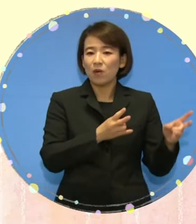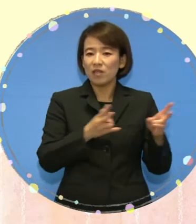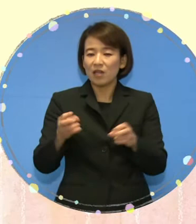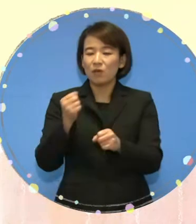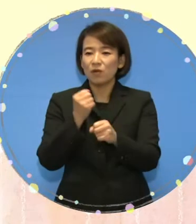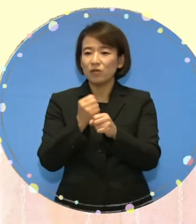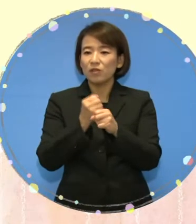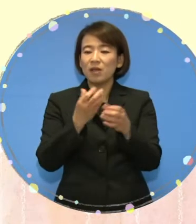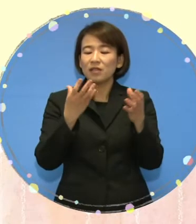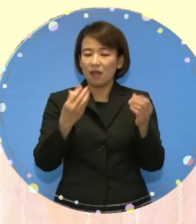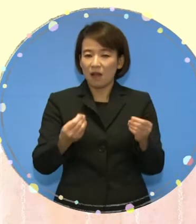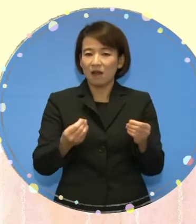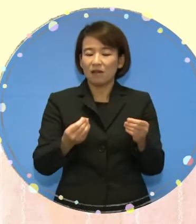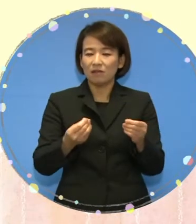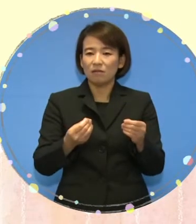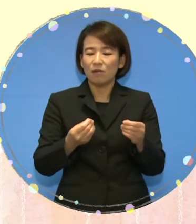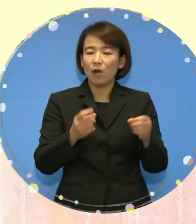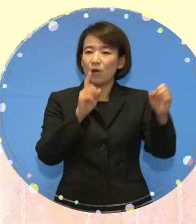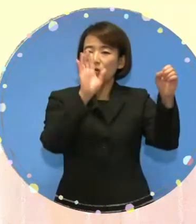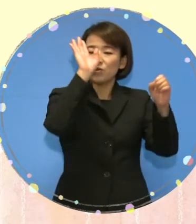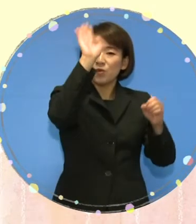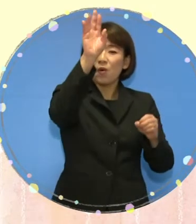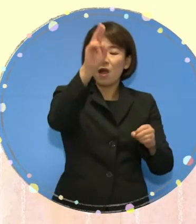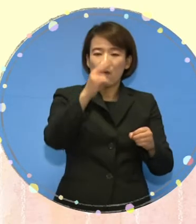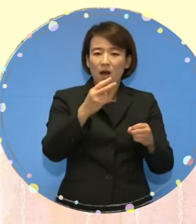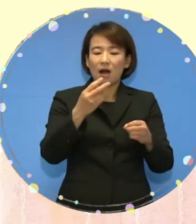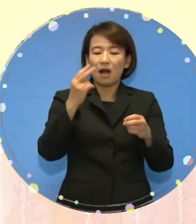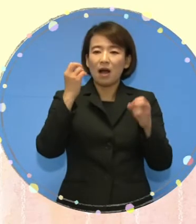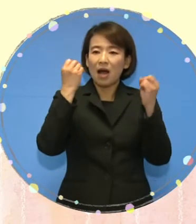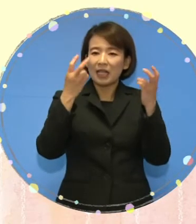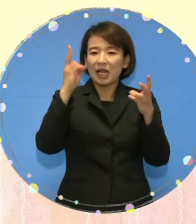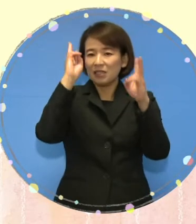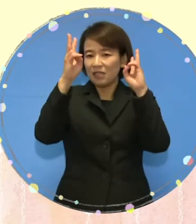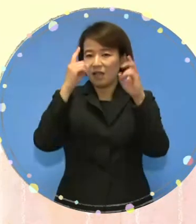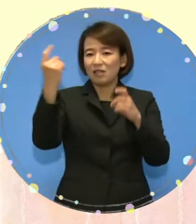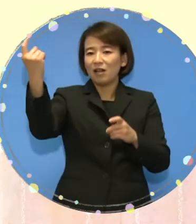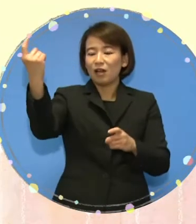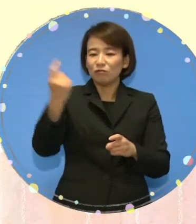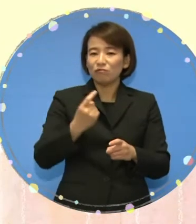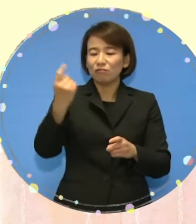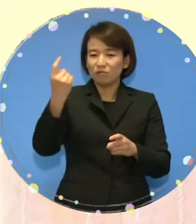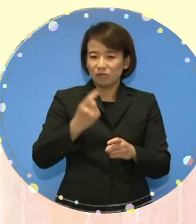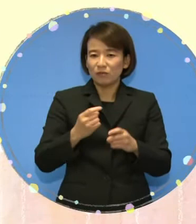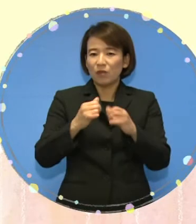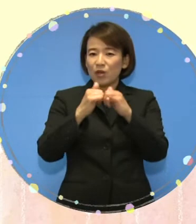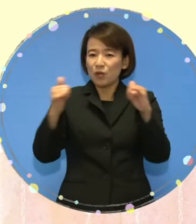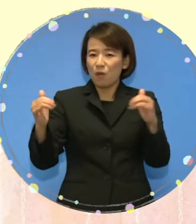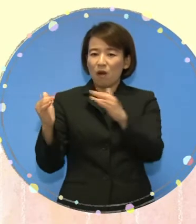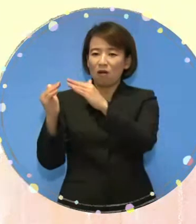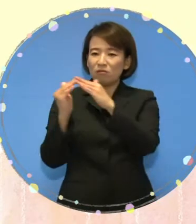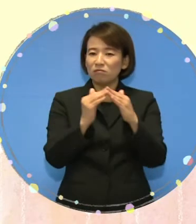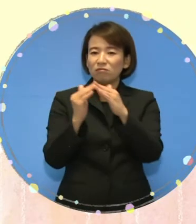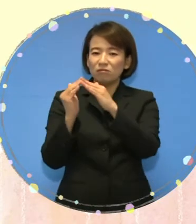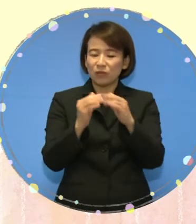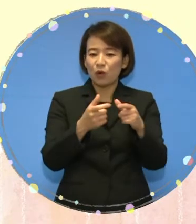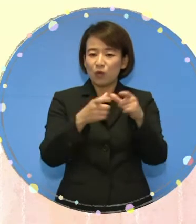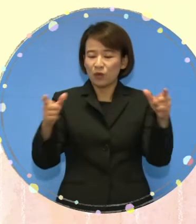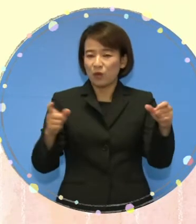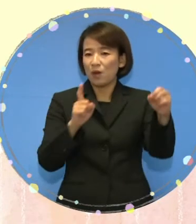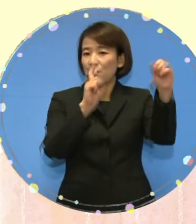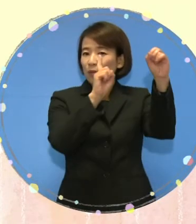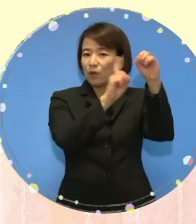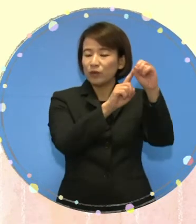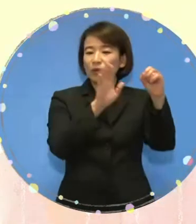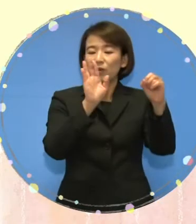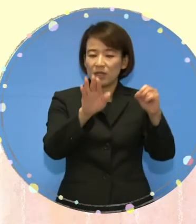制度を設けることで本紙への企業誘致ひいては移住 uij タウンにつながることをねらい